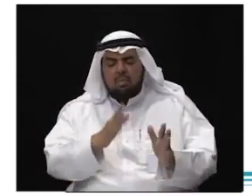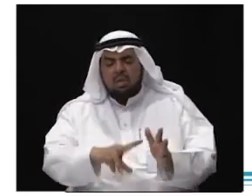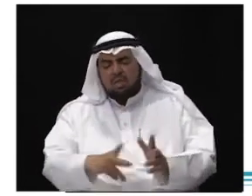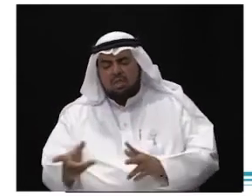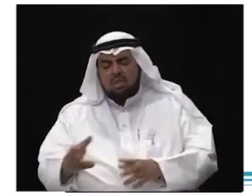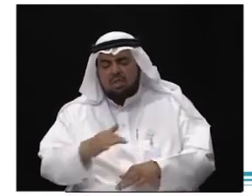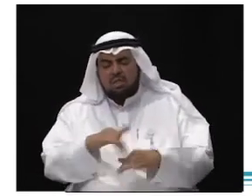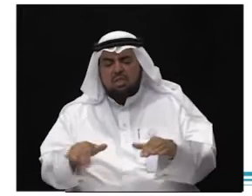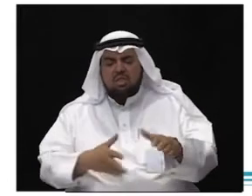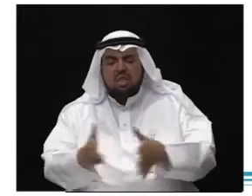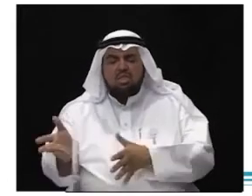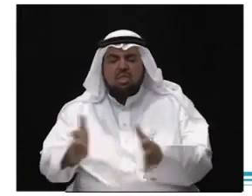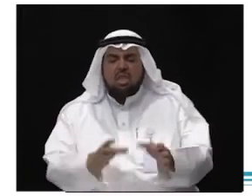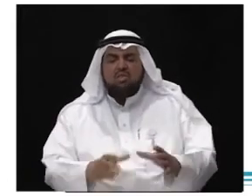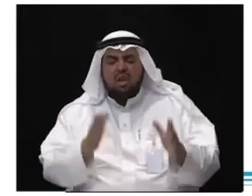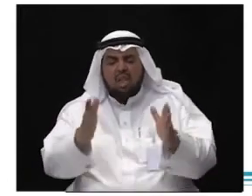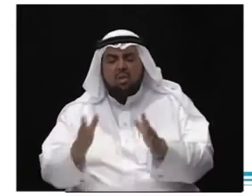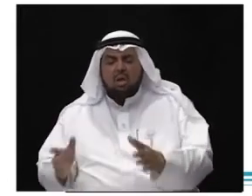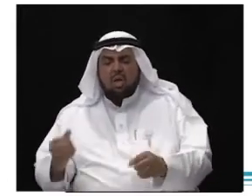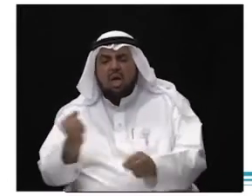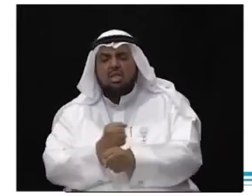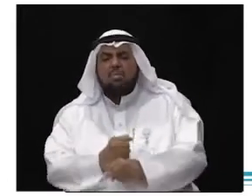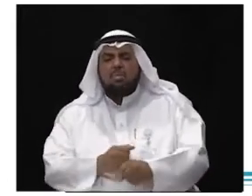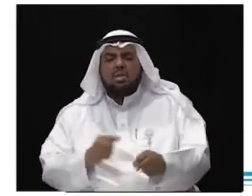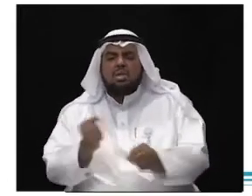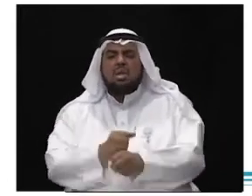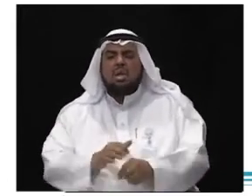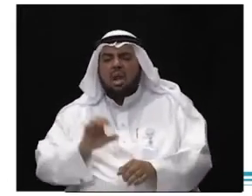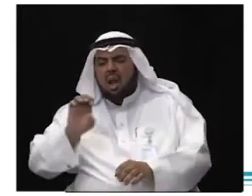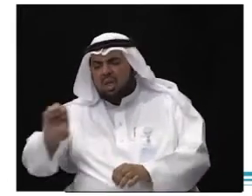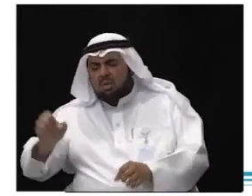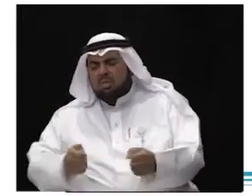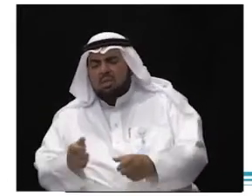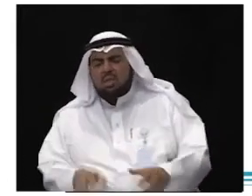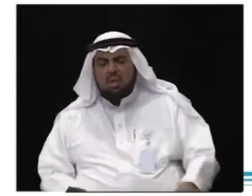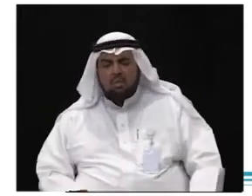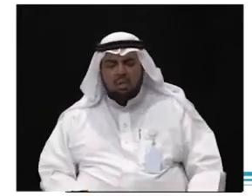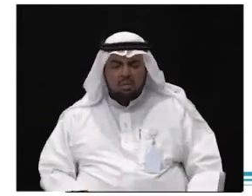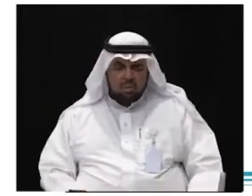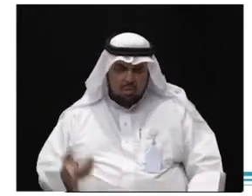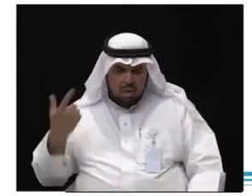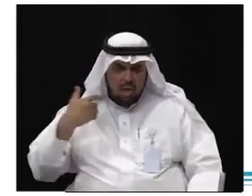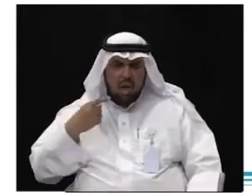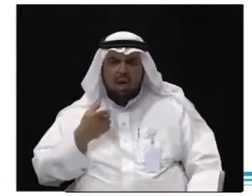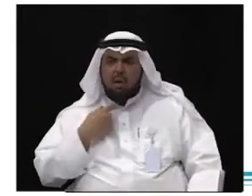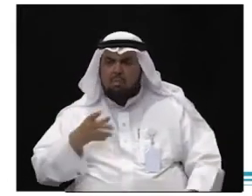استخداماتها، وذلك لتسهيل الوصول لها حين الحاجة.